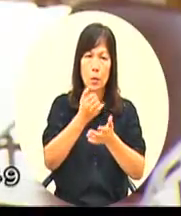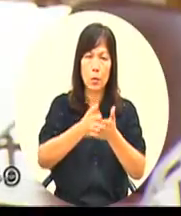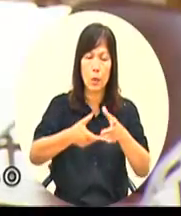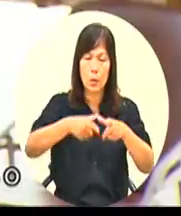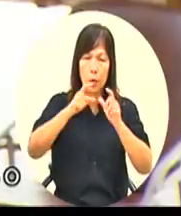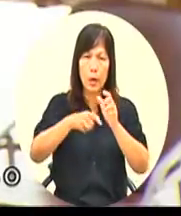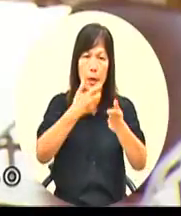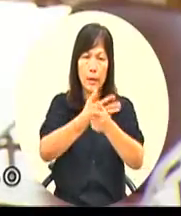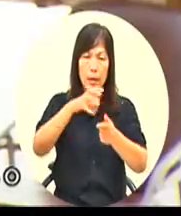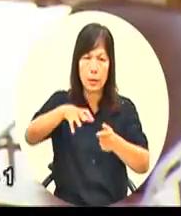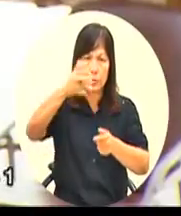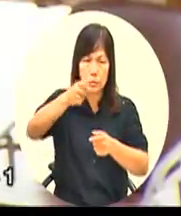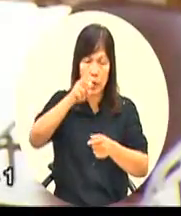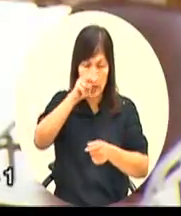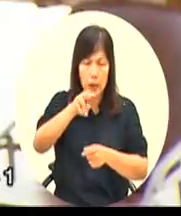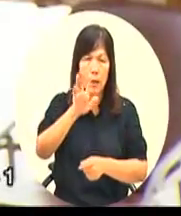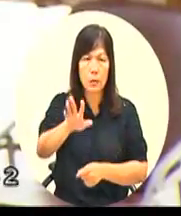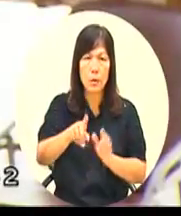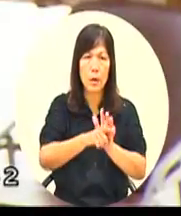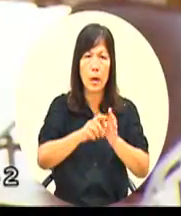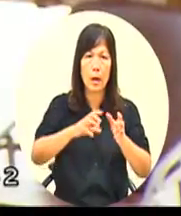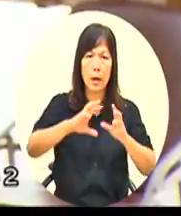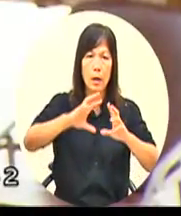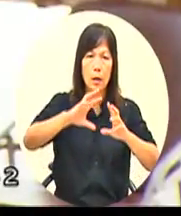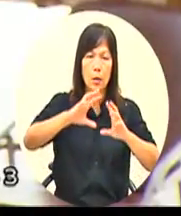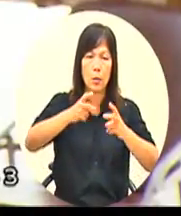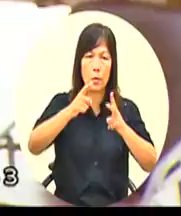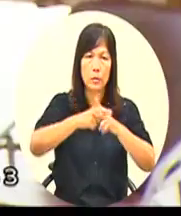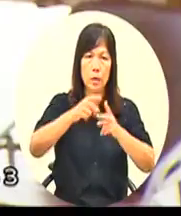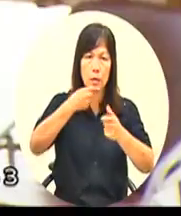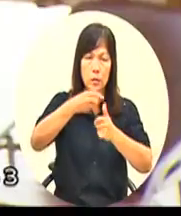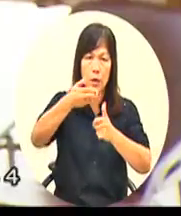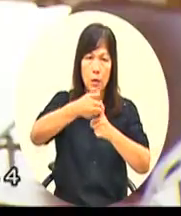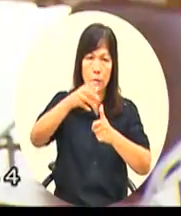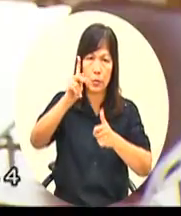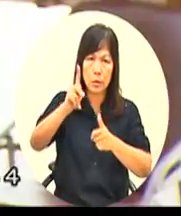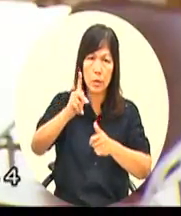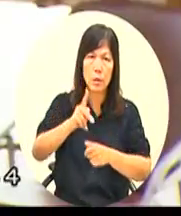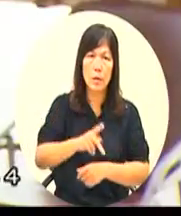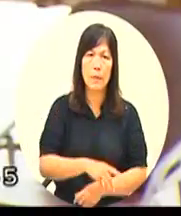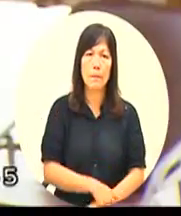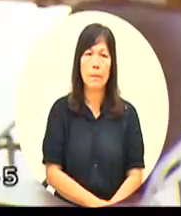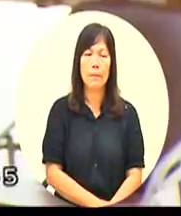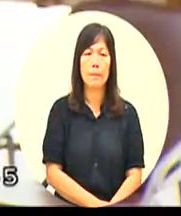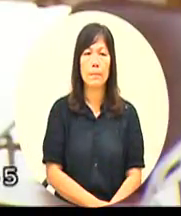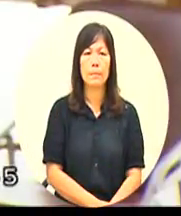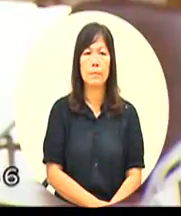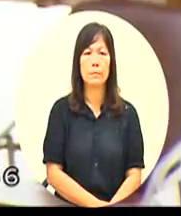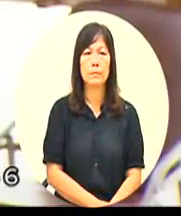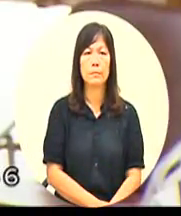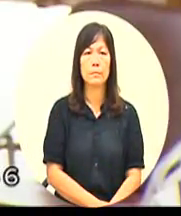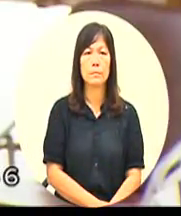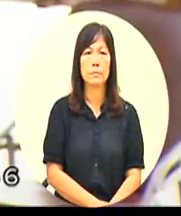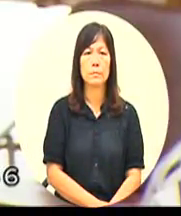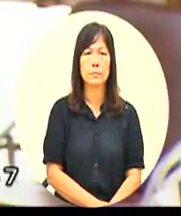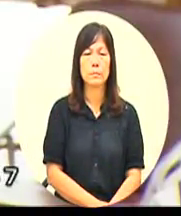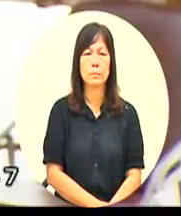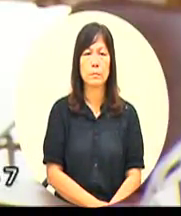让局长也看一下，让国小教育科的退来哦